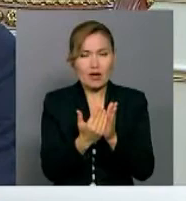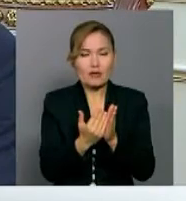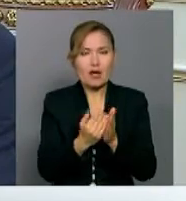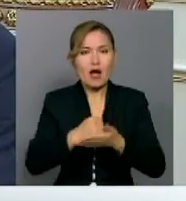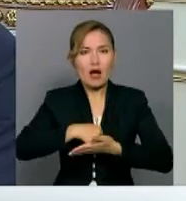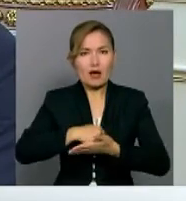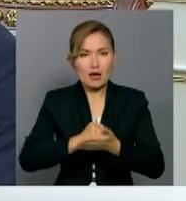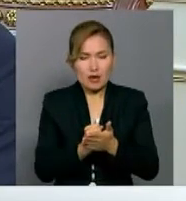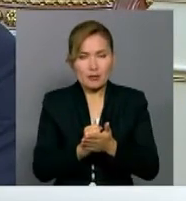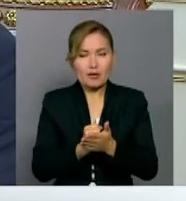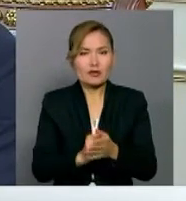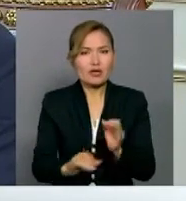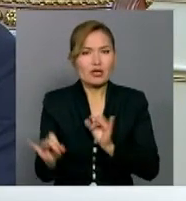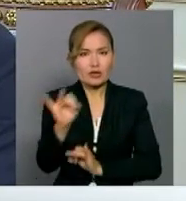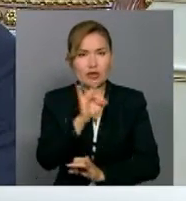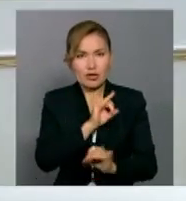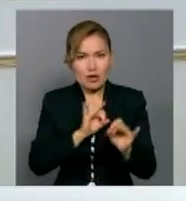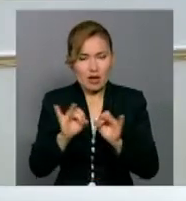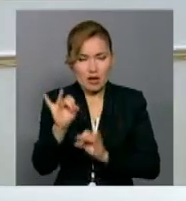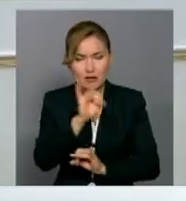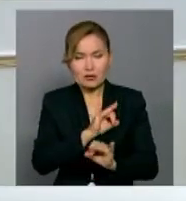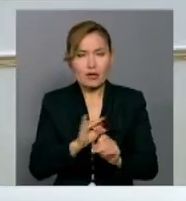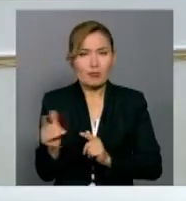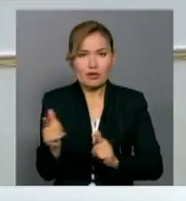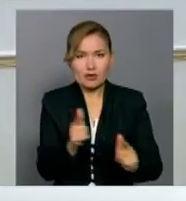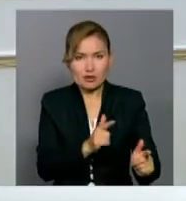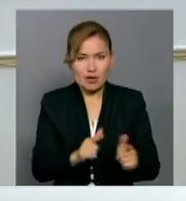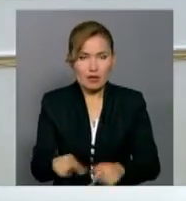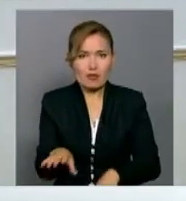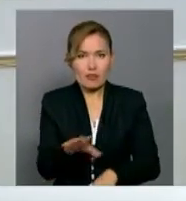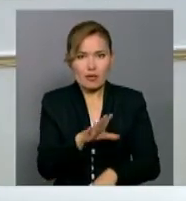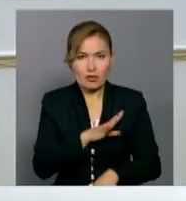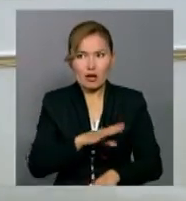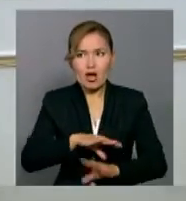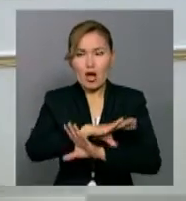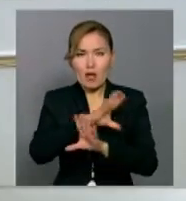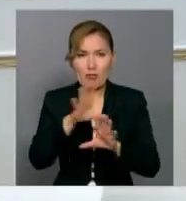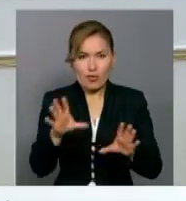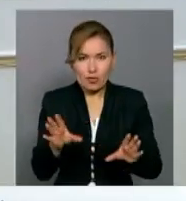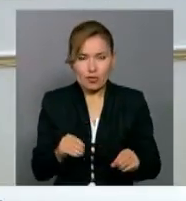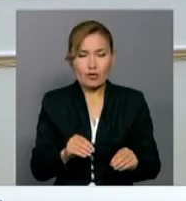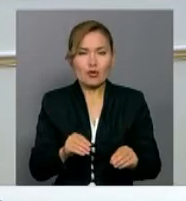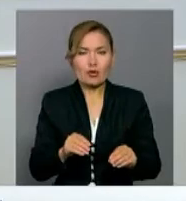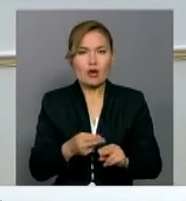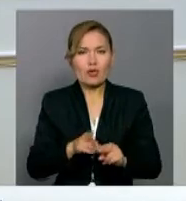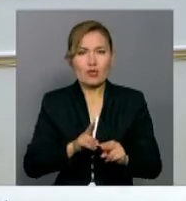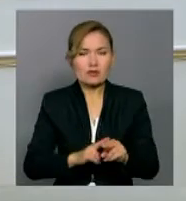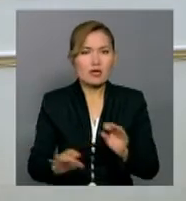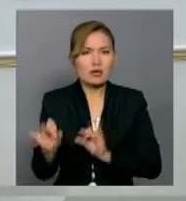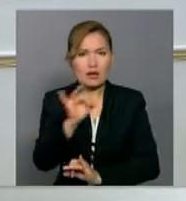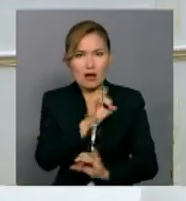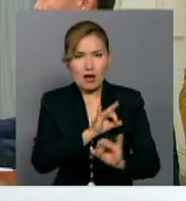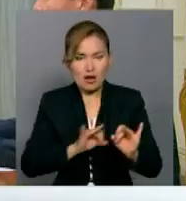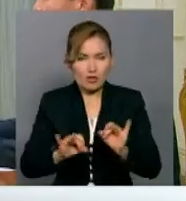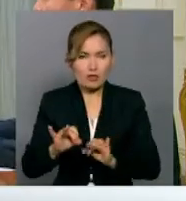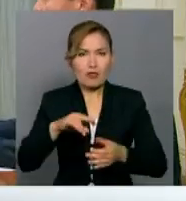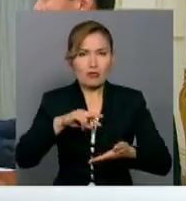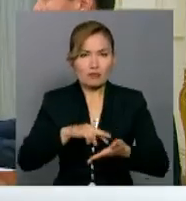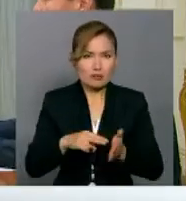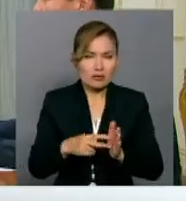бәрінен қабылдадық, дайын болды. Қазір біз бүкіл талқылаудан өттік, мемлекеттік органдармен бәрімен